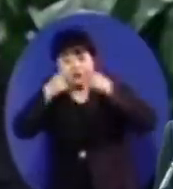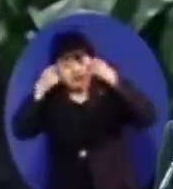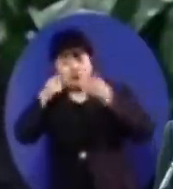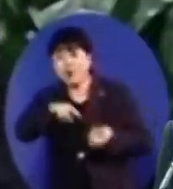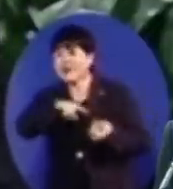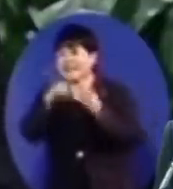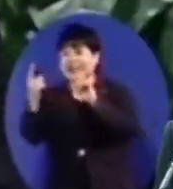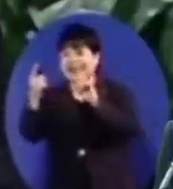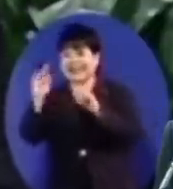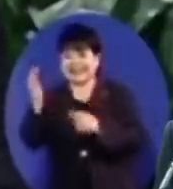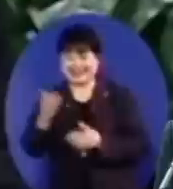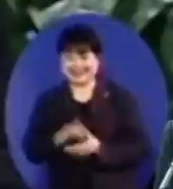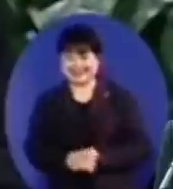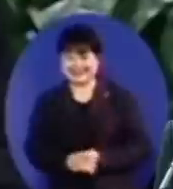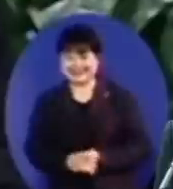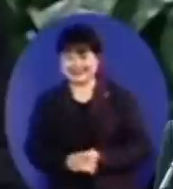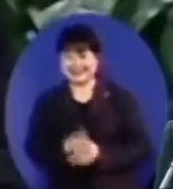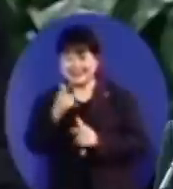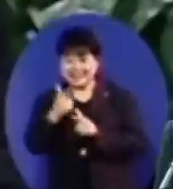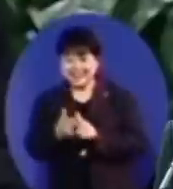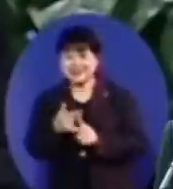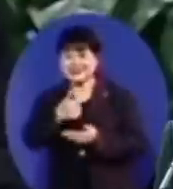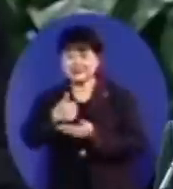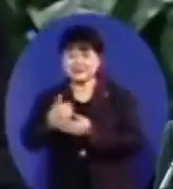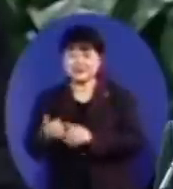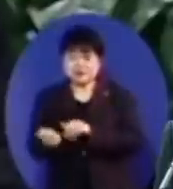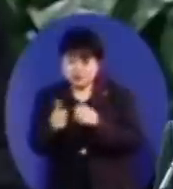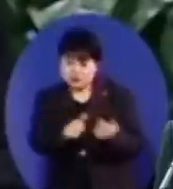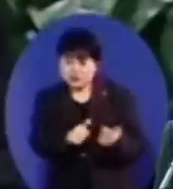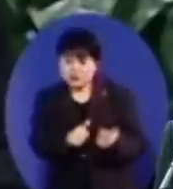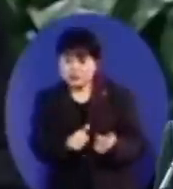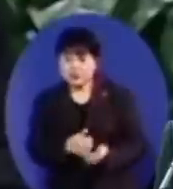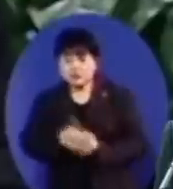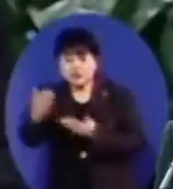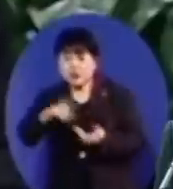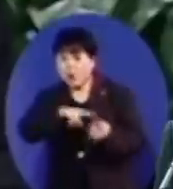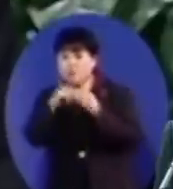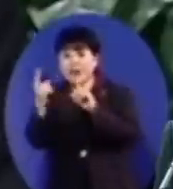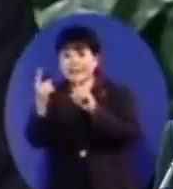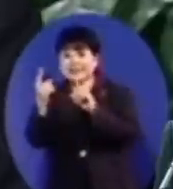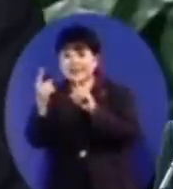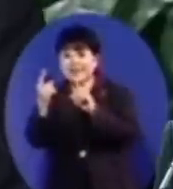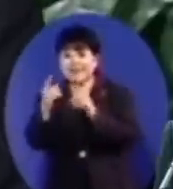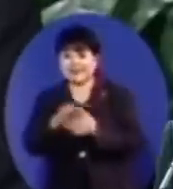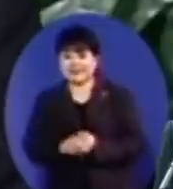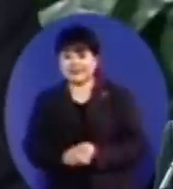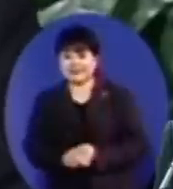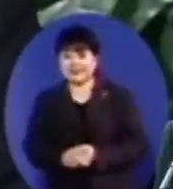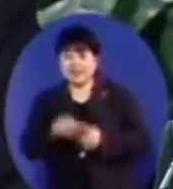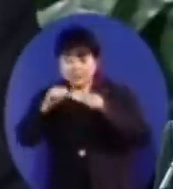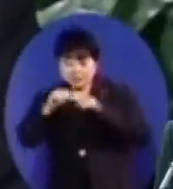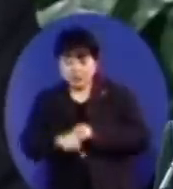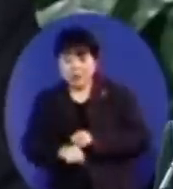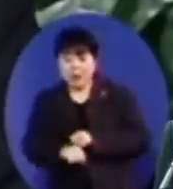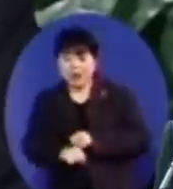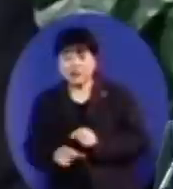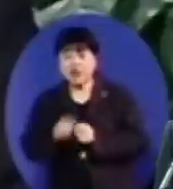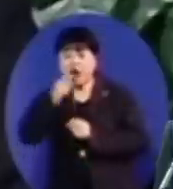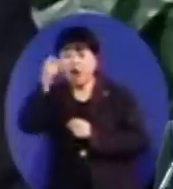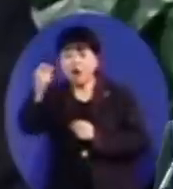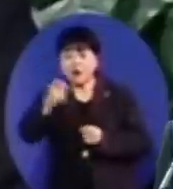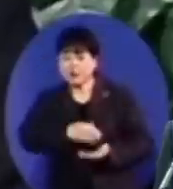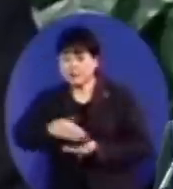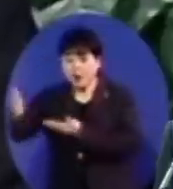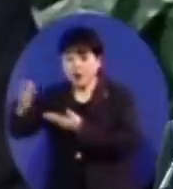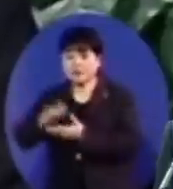되는 것입니다. 예수님이 죽음을 격파하고 부활하셨다는 것은 절망을 영원히